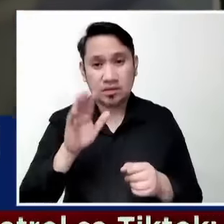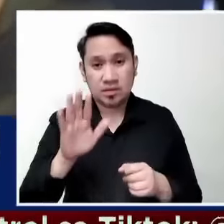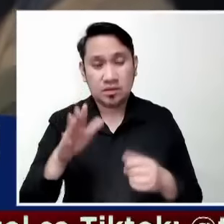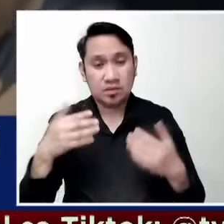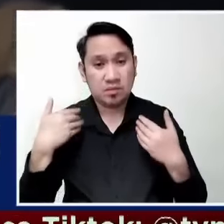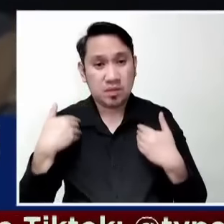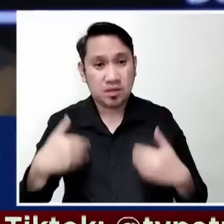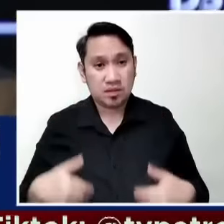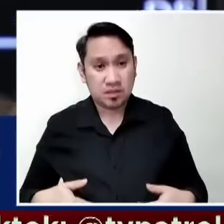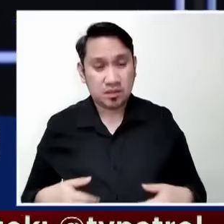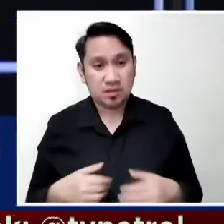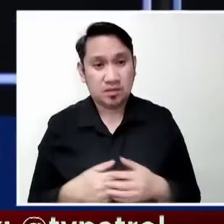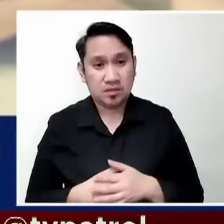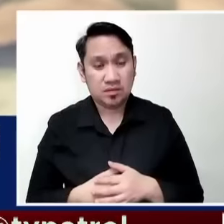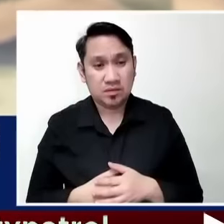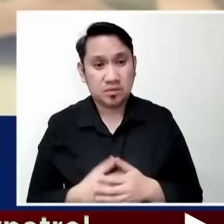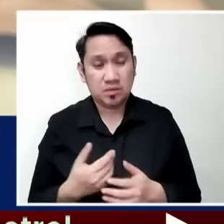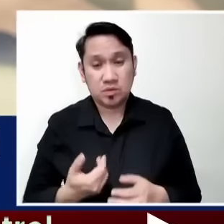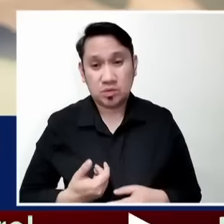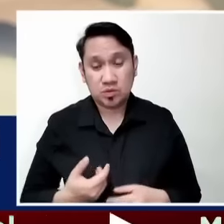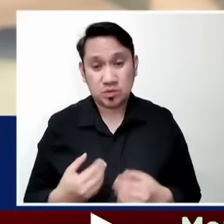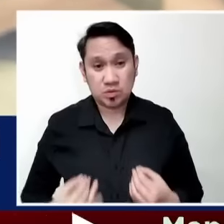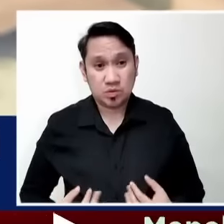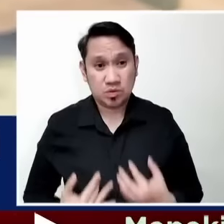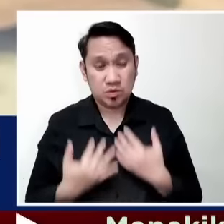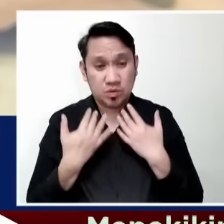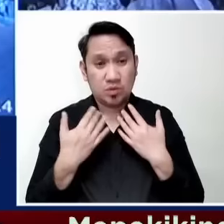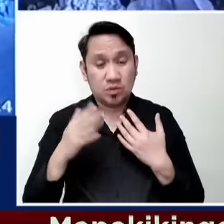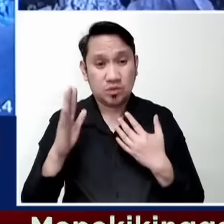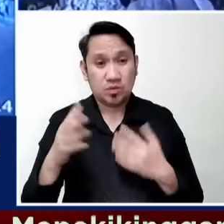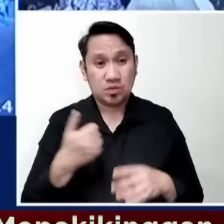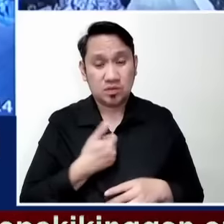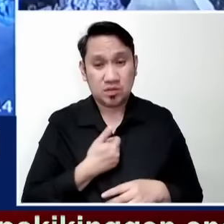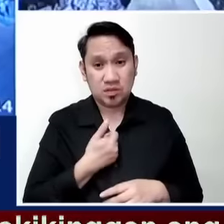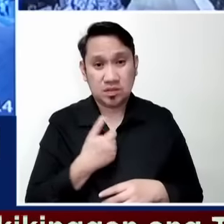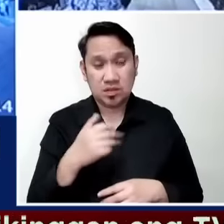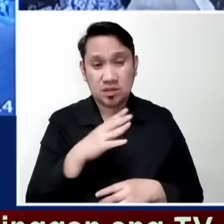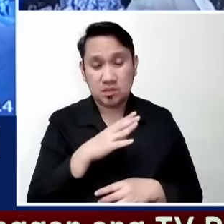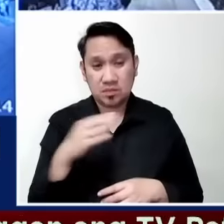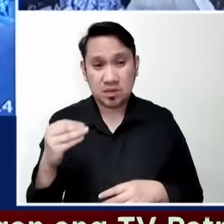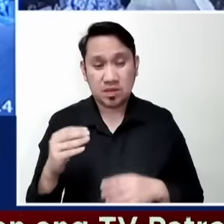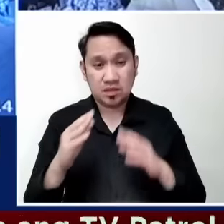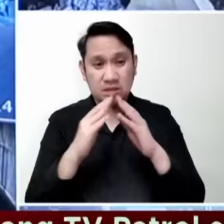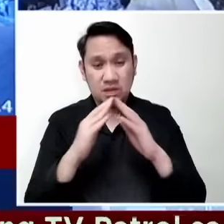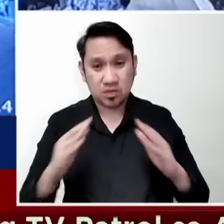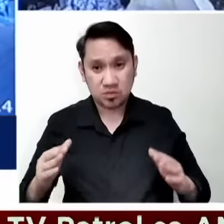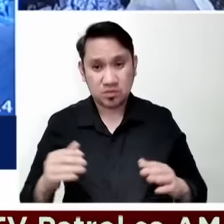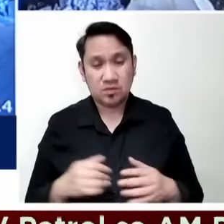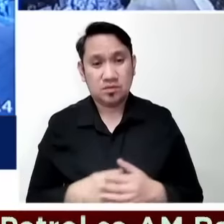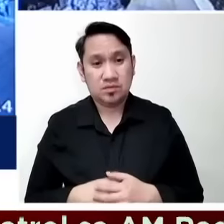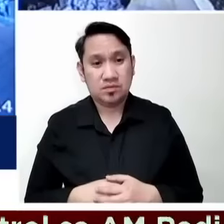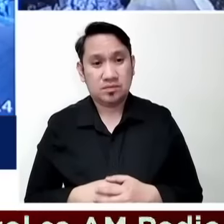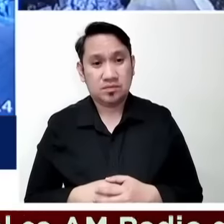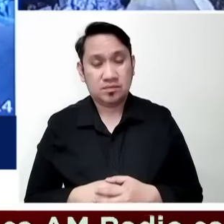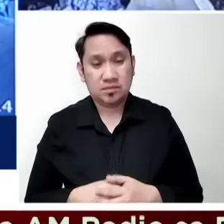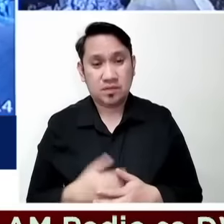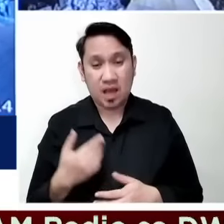katawan para silaban ang sarili at kanilang bahay. May dalang panaksak, tinututukan yung ano.